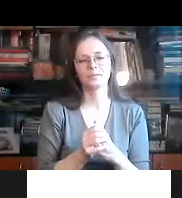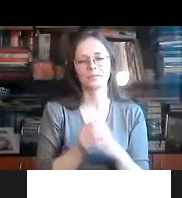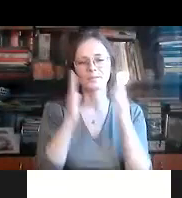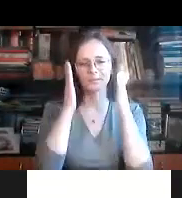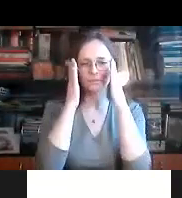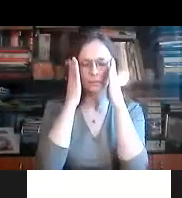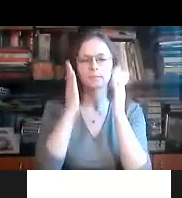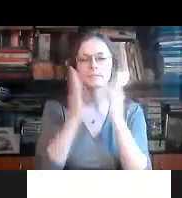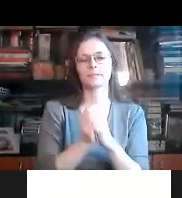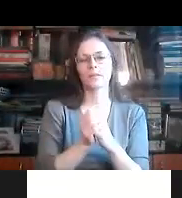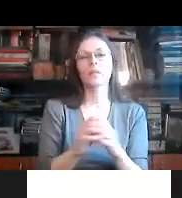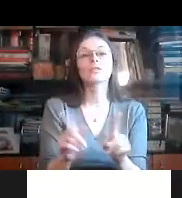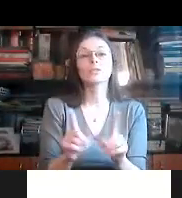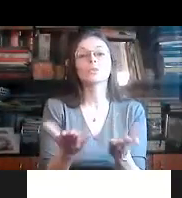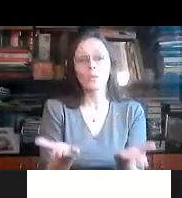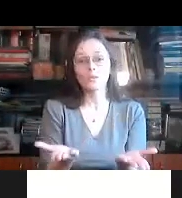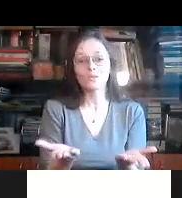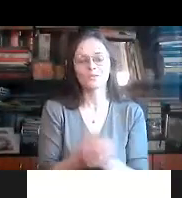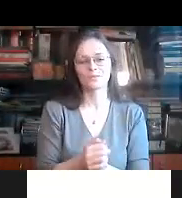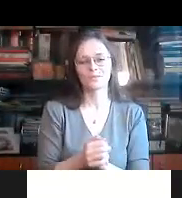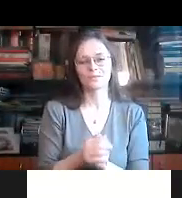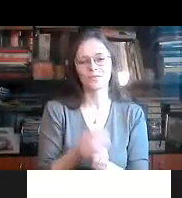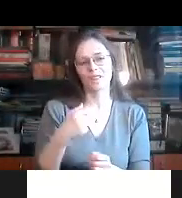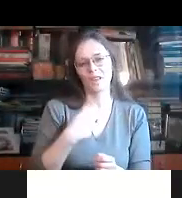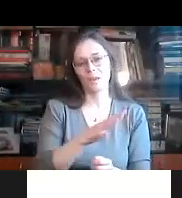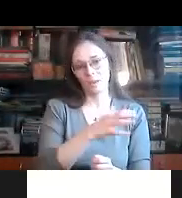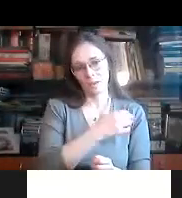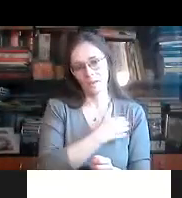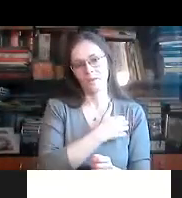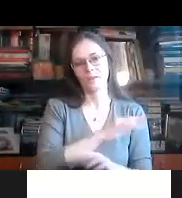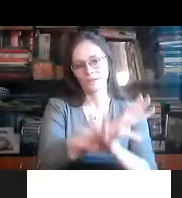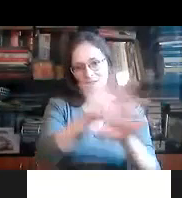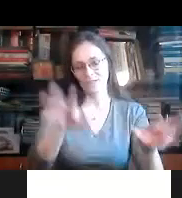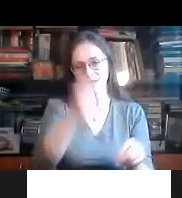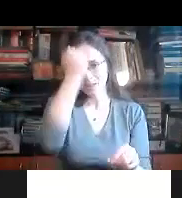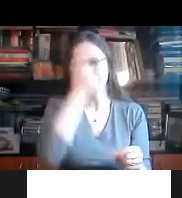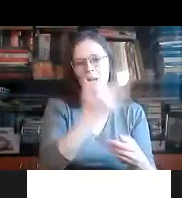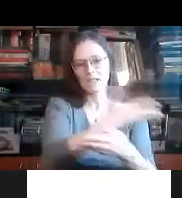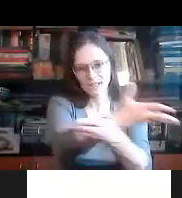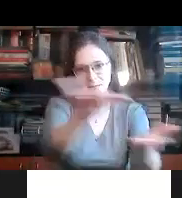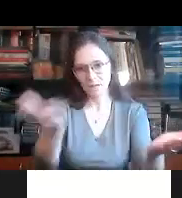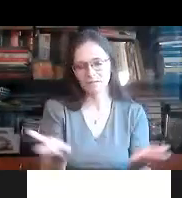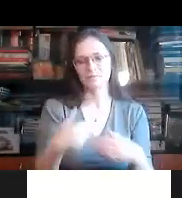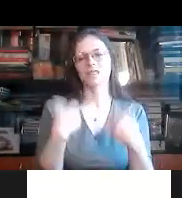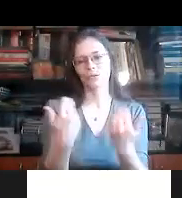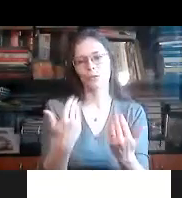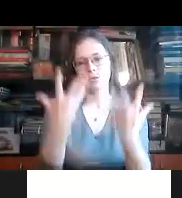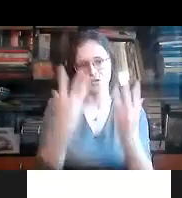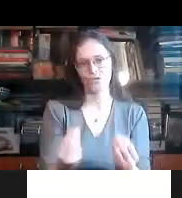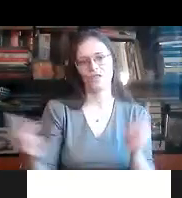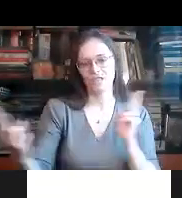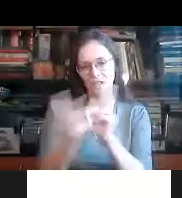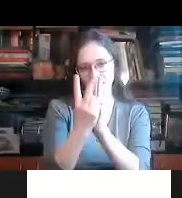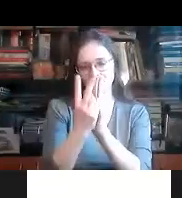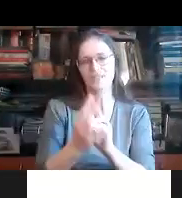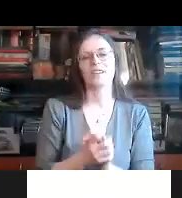Что же, я бы хотела всех поблагодарить за сегодняшнюю встречу. Мы будем продолжать... Подожди, может,